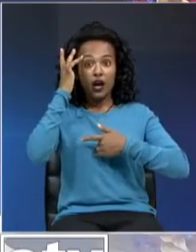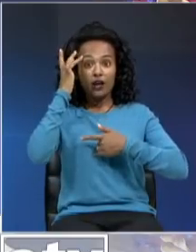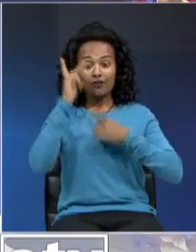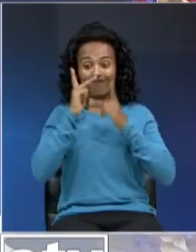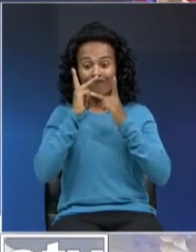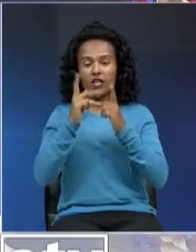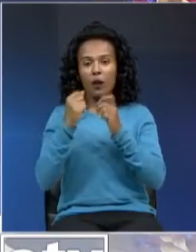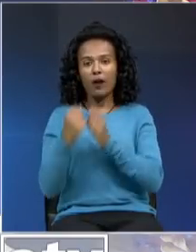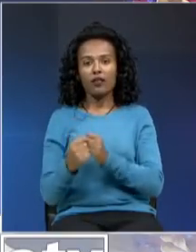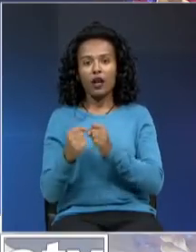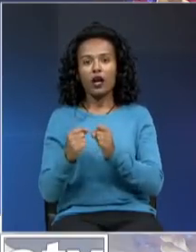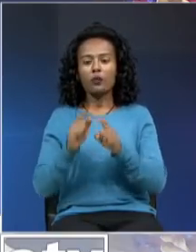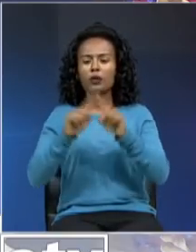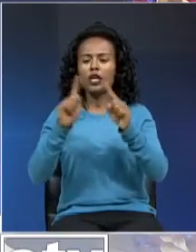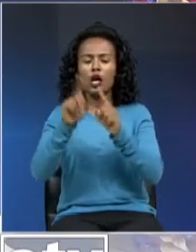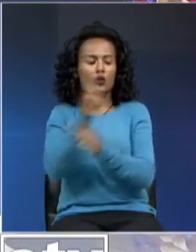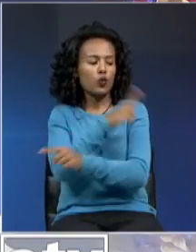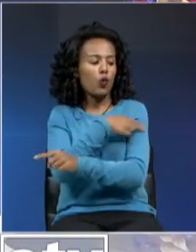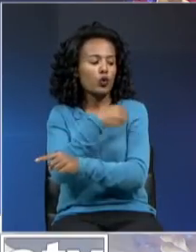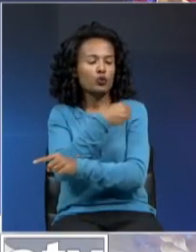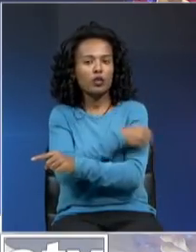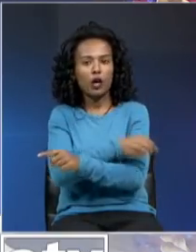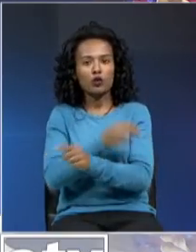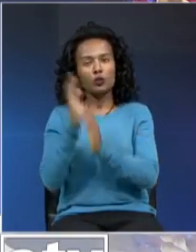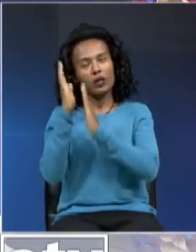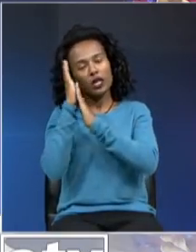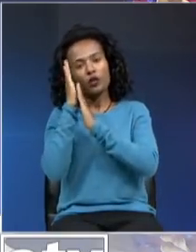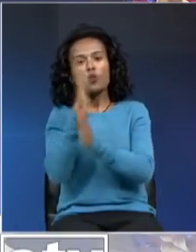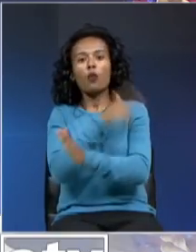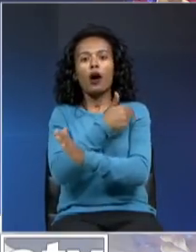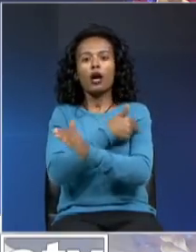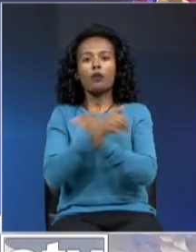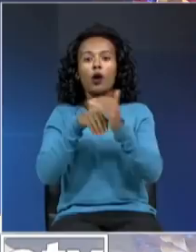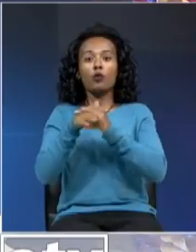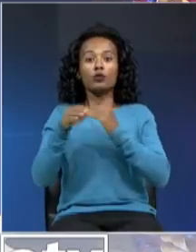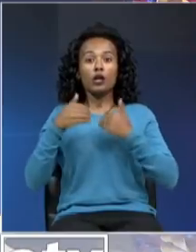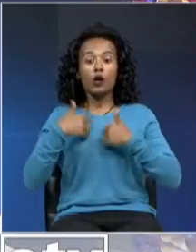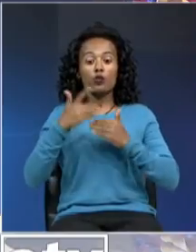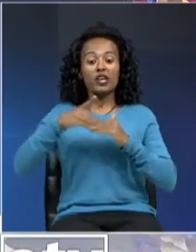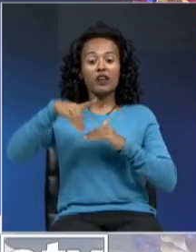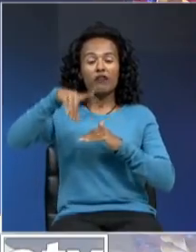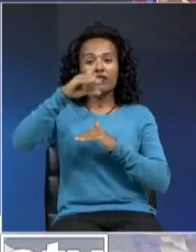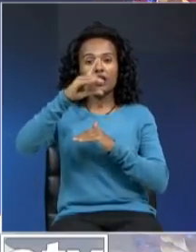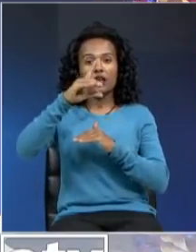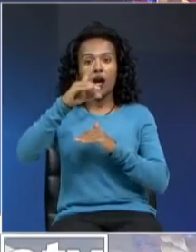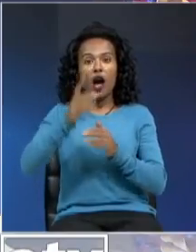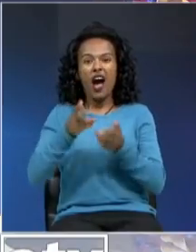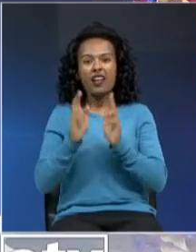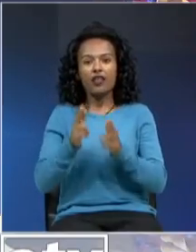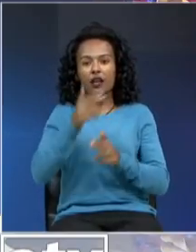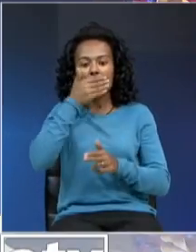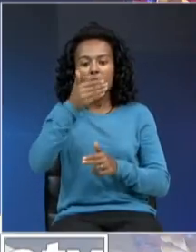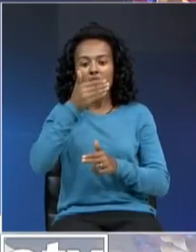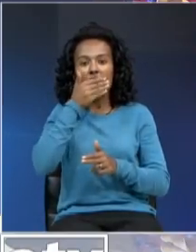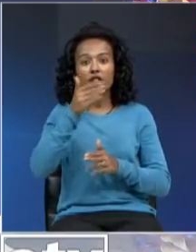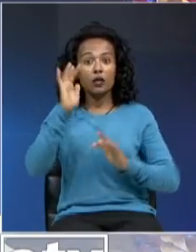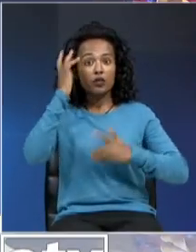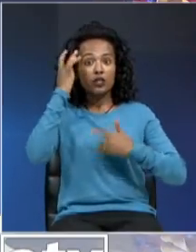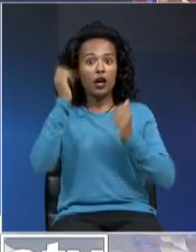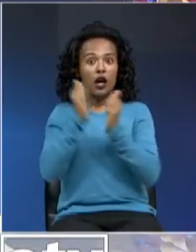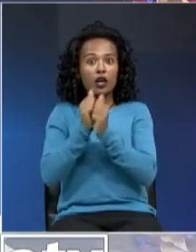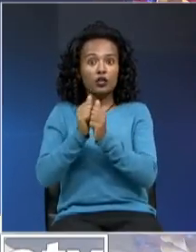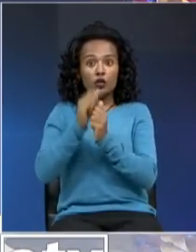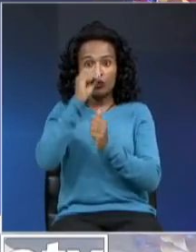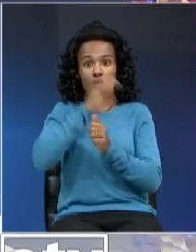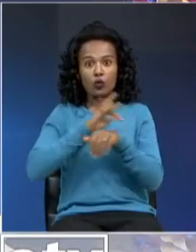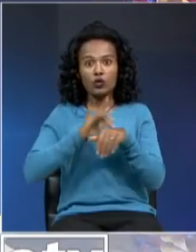ከማጠናከር አኳያ በተለያዩ ሆስፒታሎች በተኝቶ ማከሚያ ውስጥ ያሉ የከፍተኛ ጣዳፊ የመተንፈሻ አካል በሽታ ካለባቸው ሰዎች